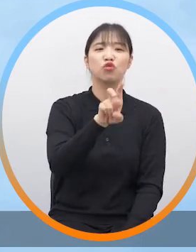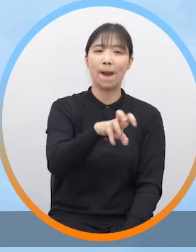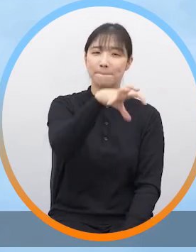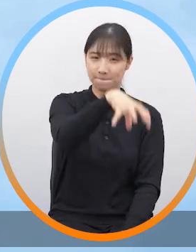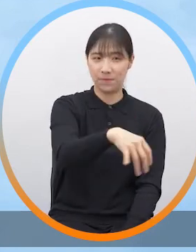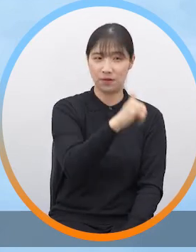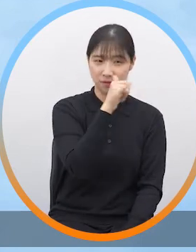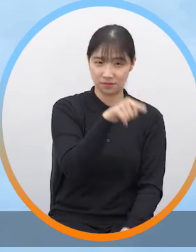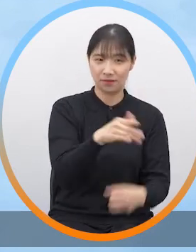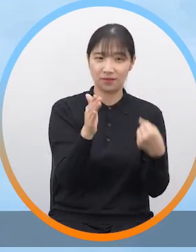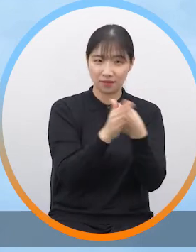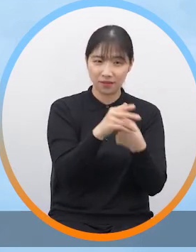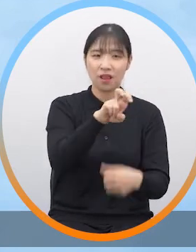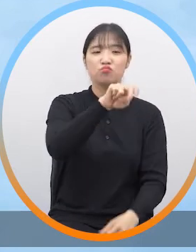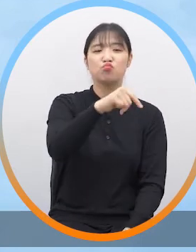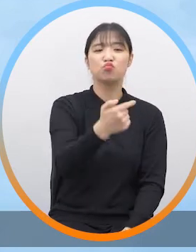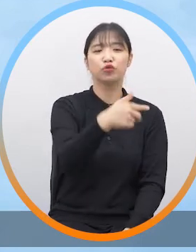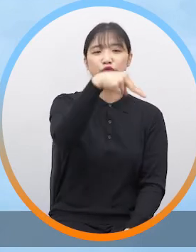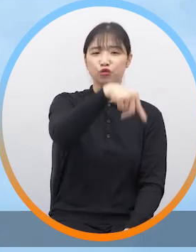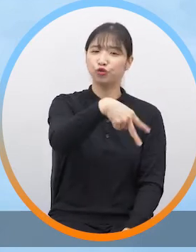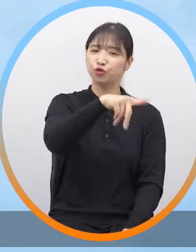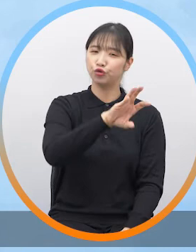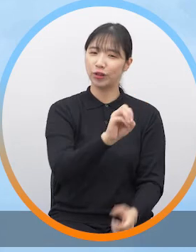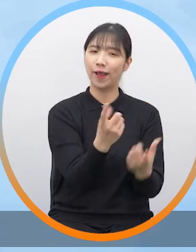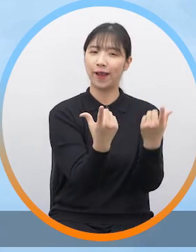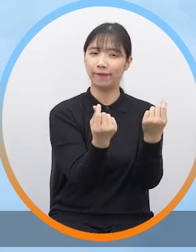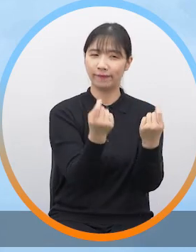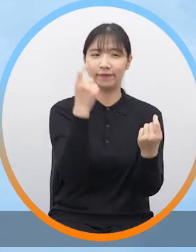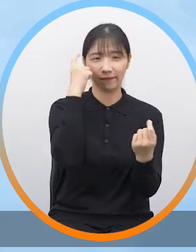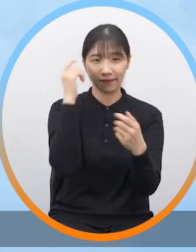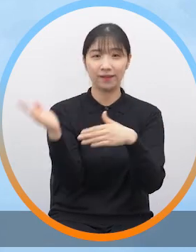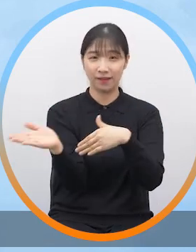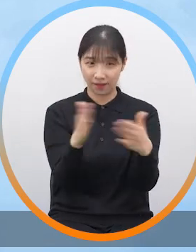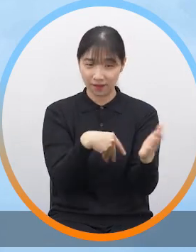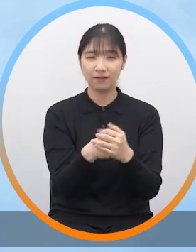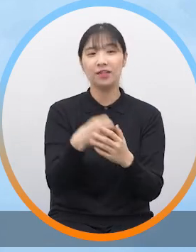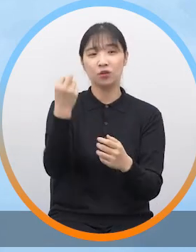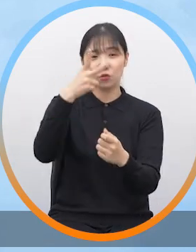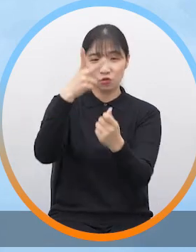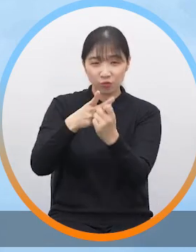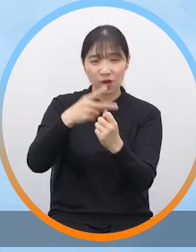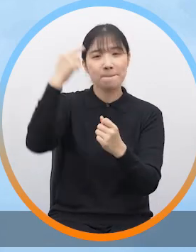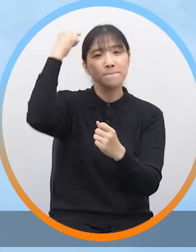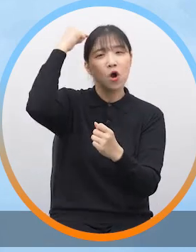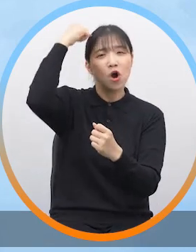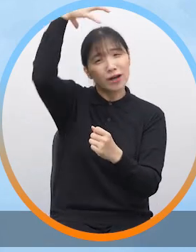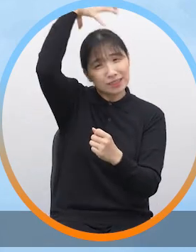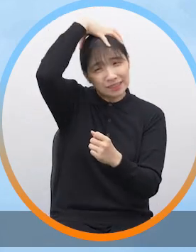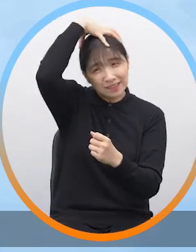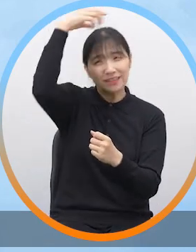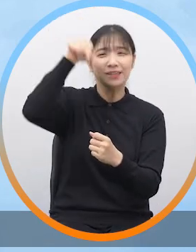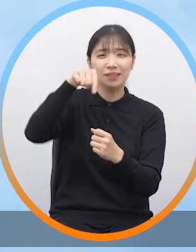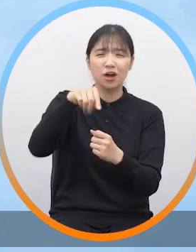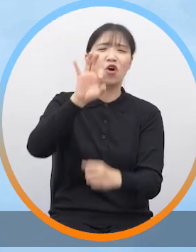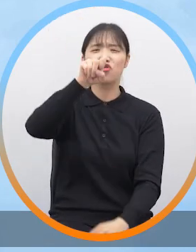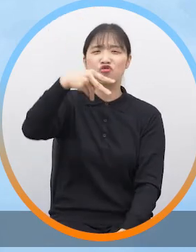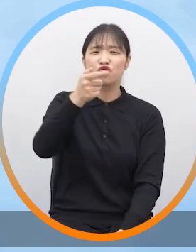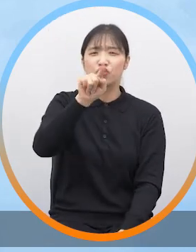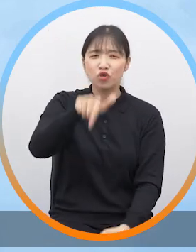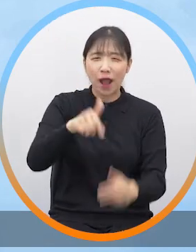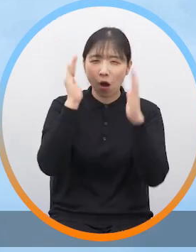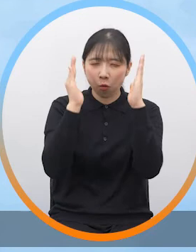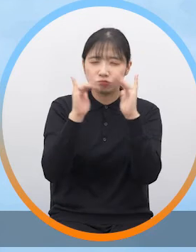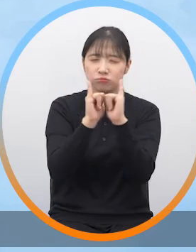상을 문수상, 곧 불상으로 이야기한다는 거죠. 또 하나는 아까 머리에 쓴 이것이 이 유학자들이 쓰는